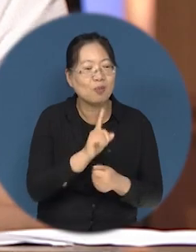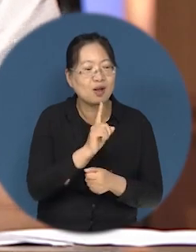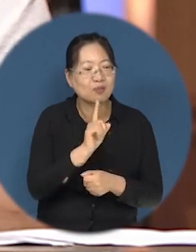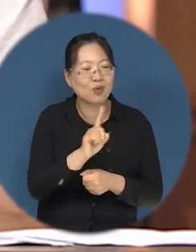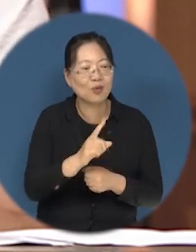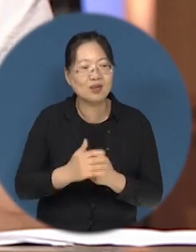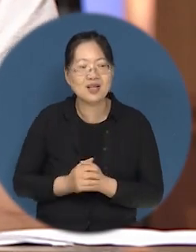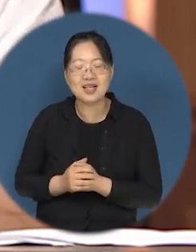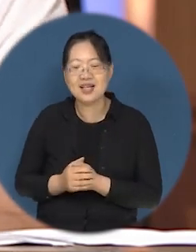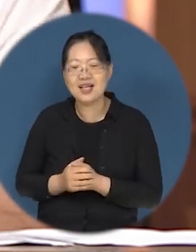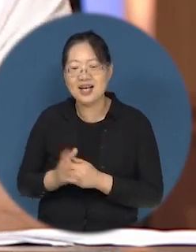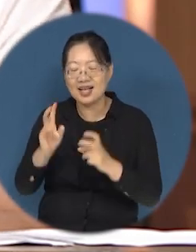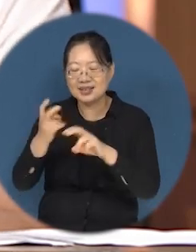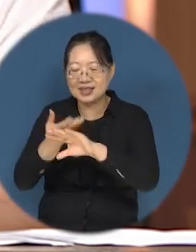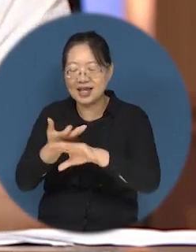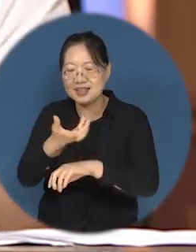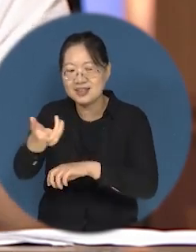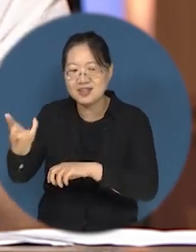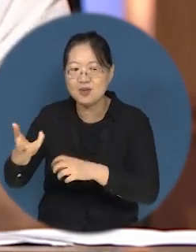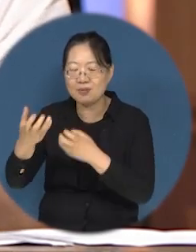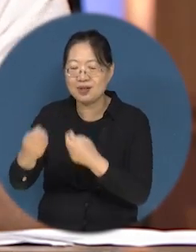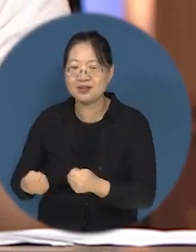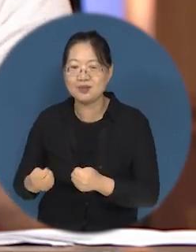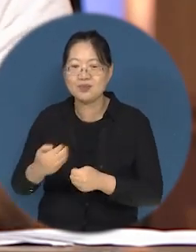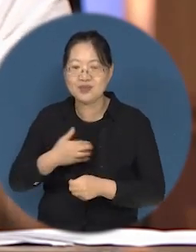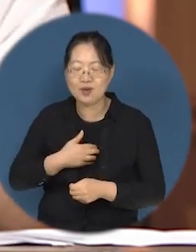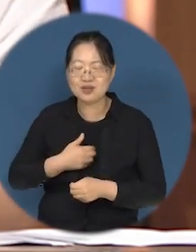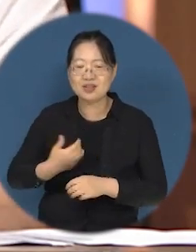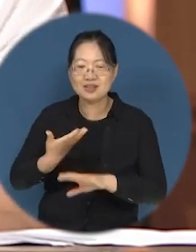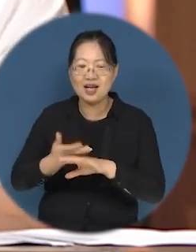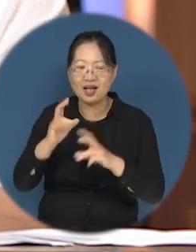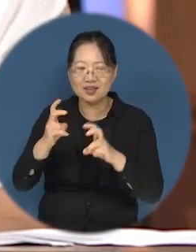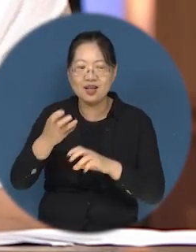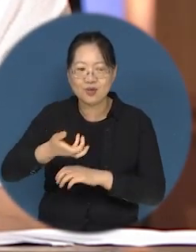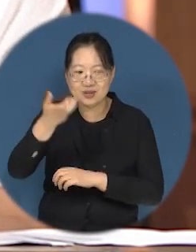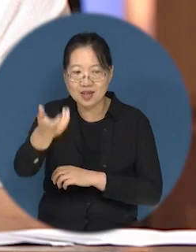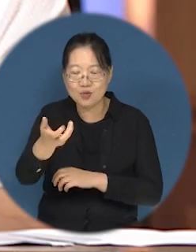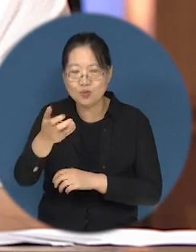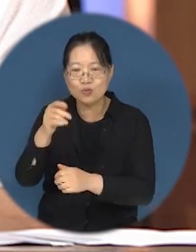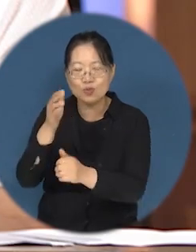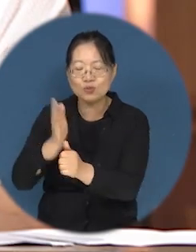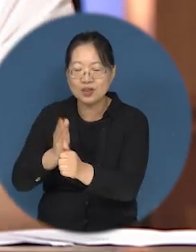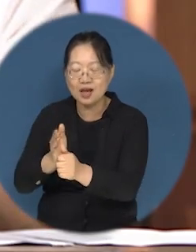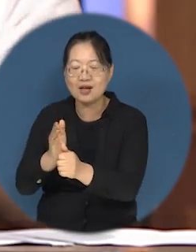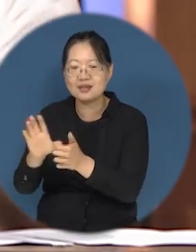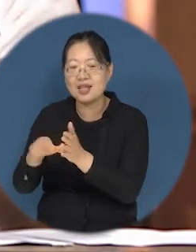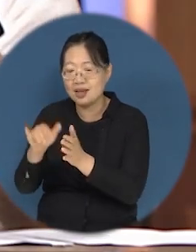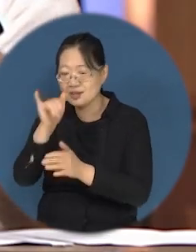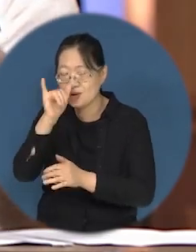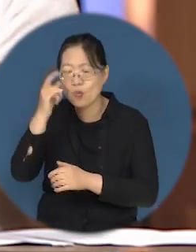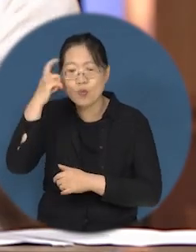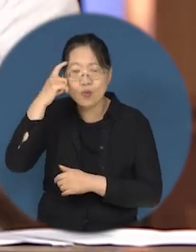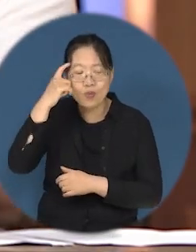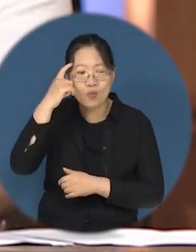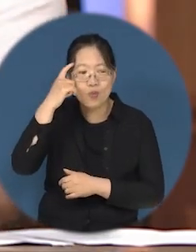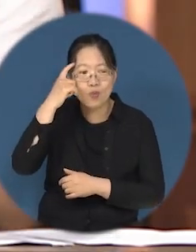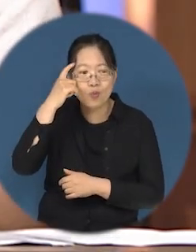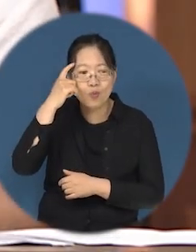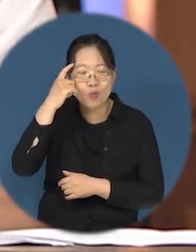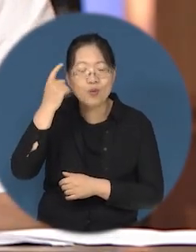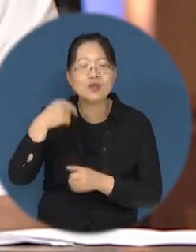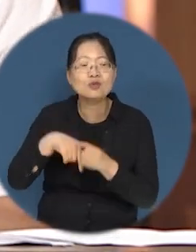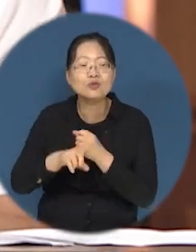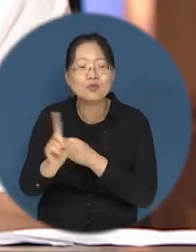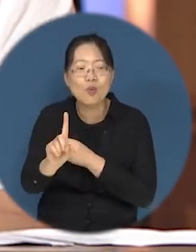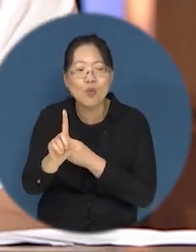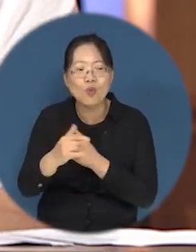일단 이직은 굉장히 많고요. 네, 왜냐하면 저희는 이직을 심지어 권하는 입장이거든요. 왜요? 왜냐하면 이제 뭐 저희는